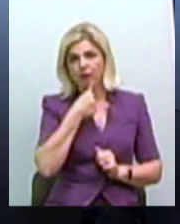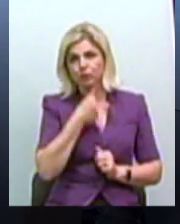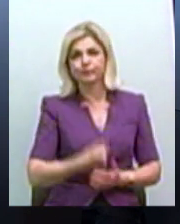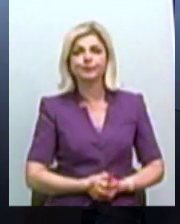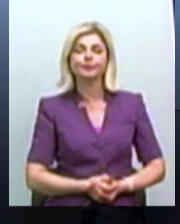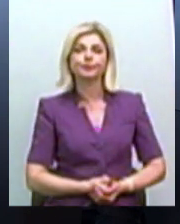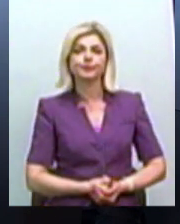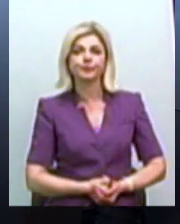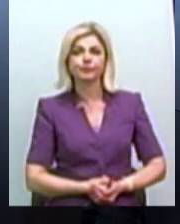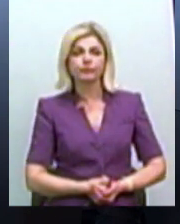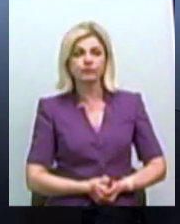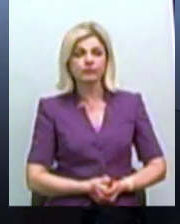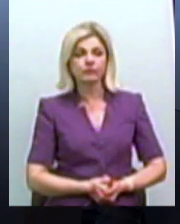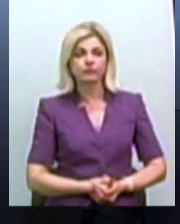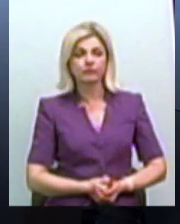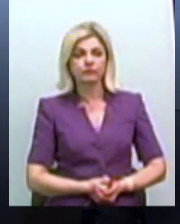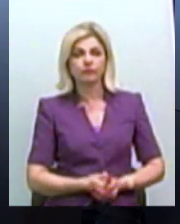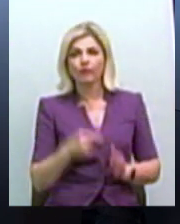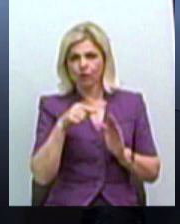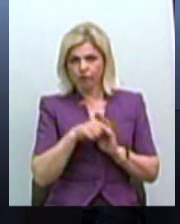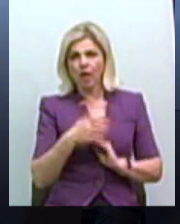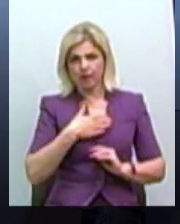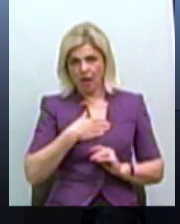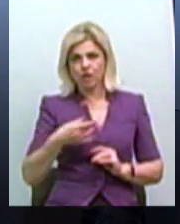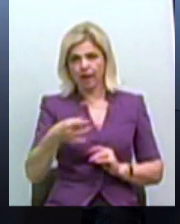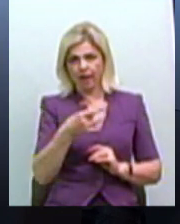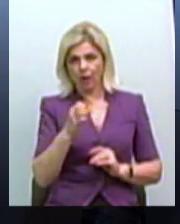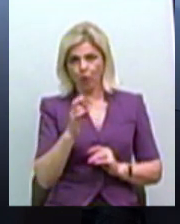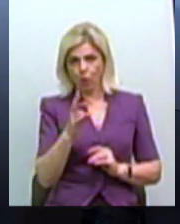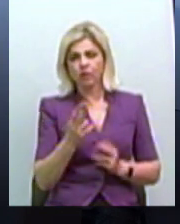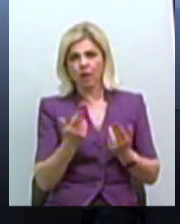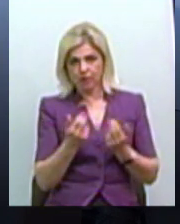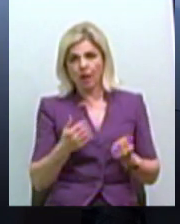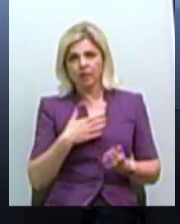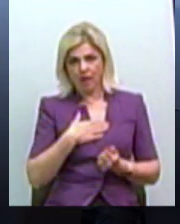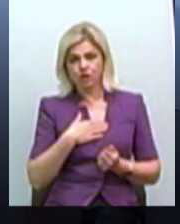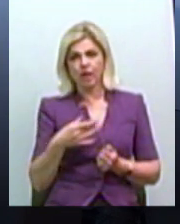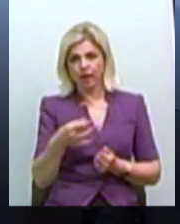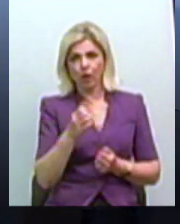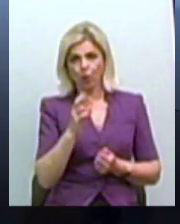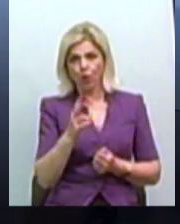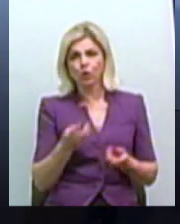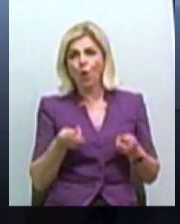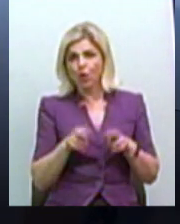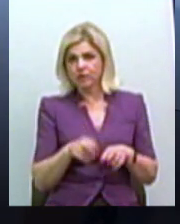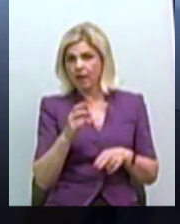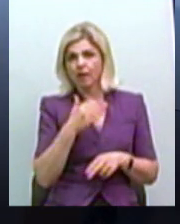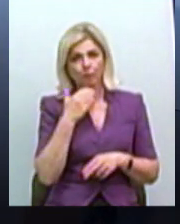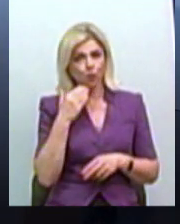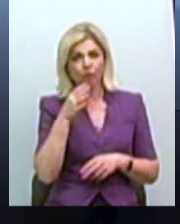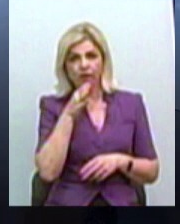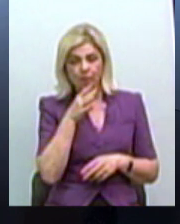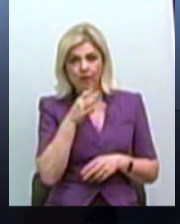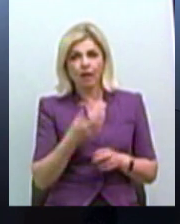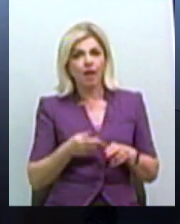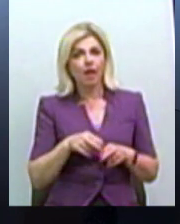году. Мы, тобто, наш регион буквально. Да, мы, наш регион буквально. То есть, по сути дела, осталось не так уже много времени. Так